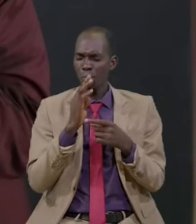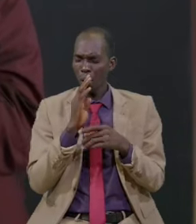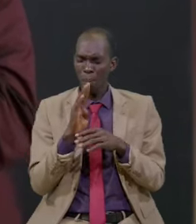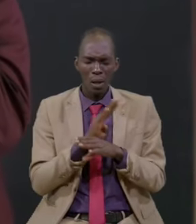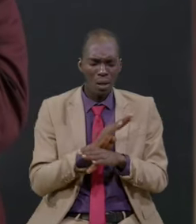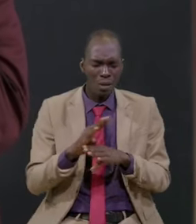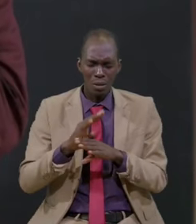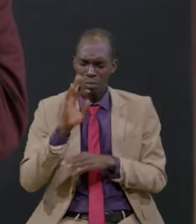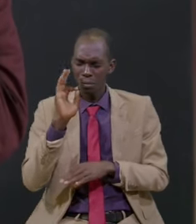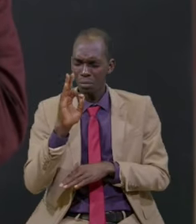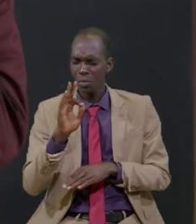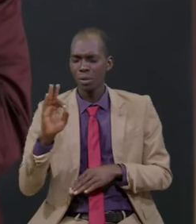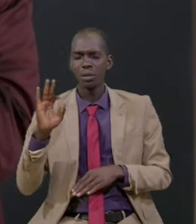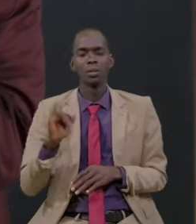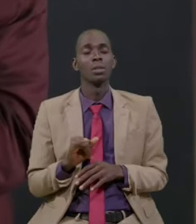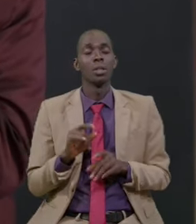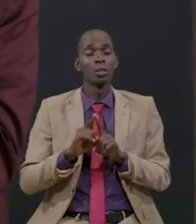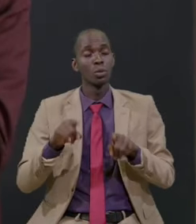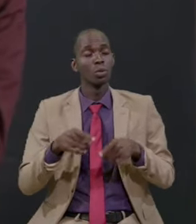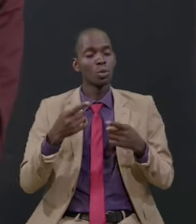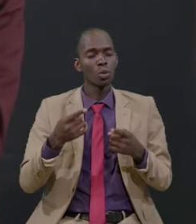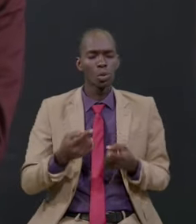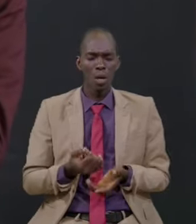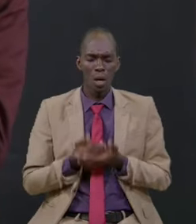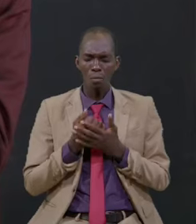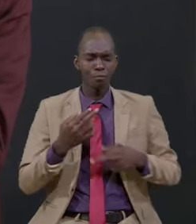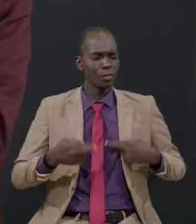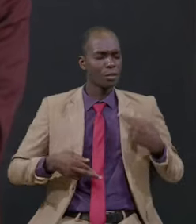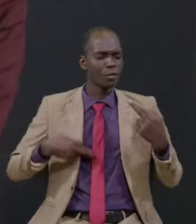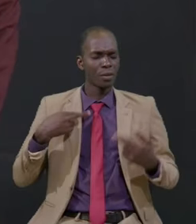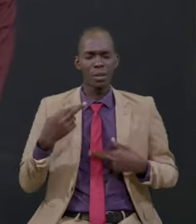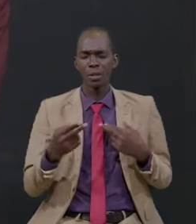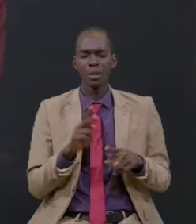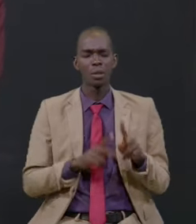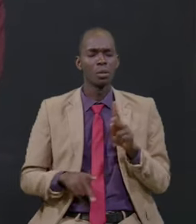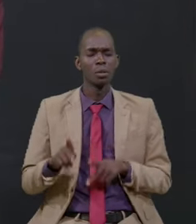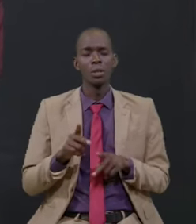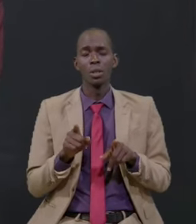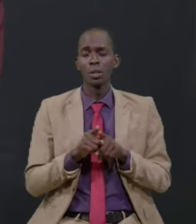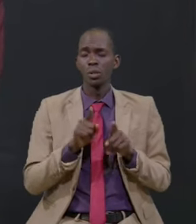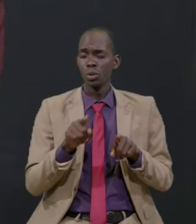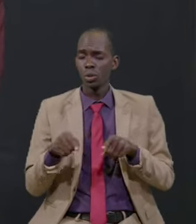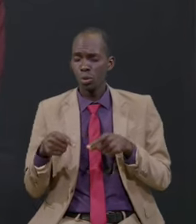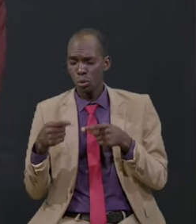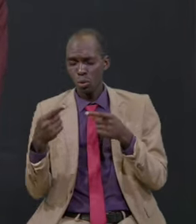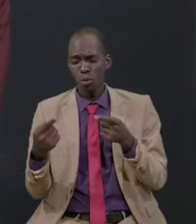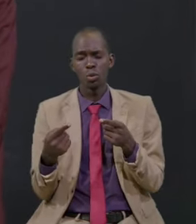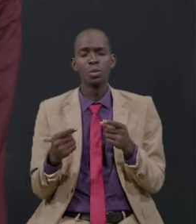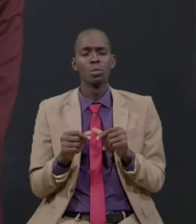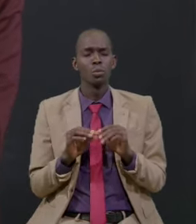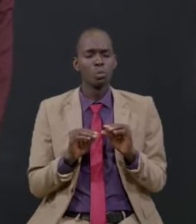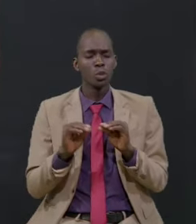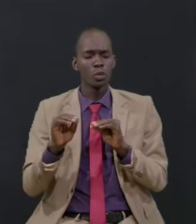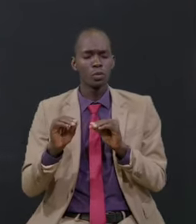occupe-toi à l'œuvre. Comme tu vas, ravive. Comme tu vas, déplace, déplace, déplace. Et continue à